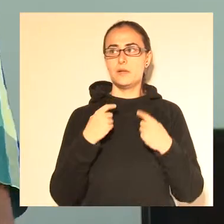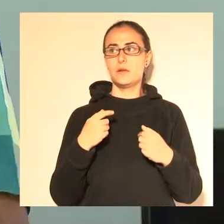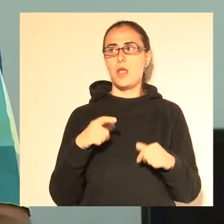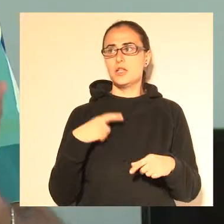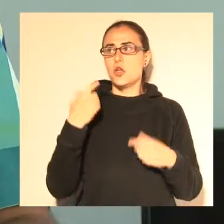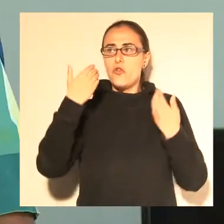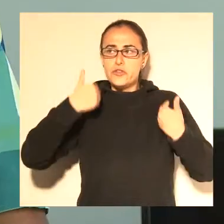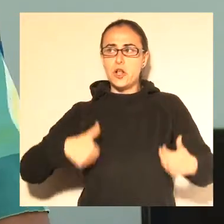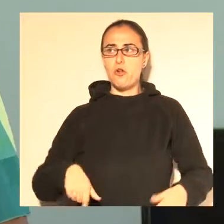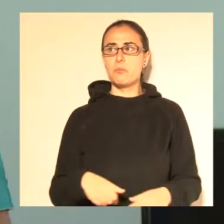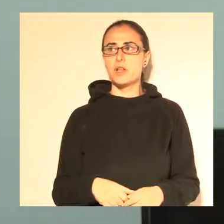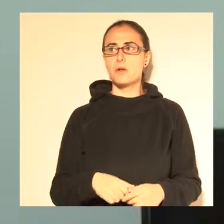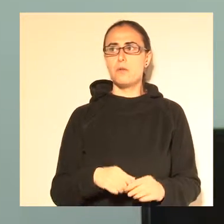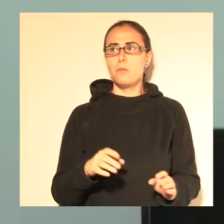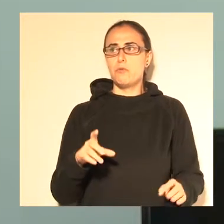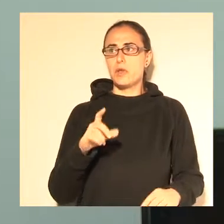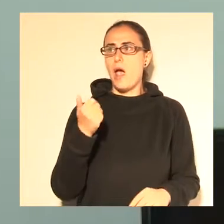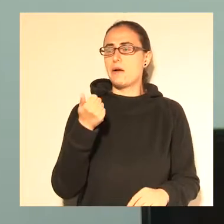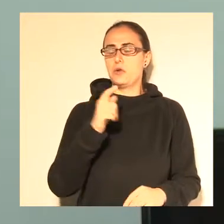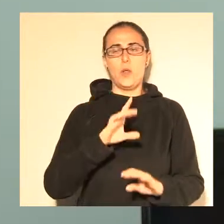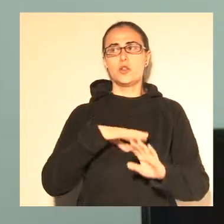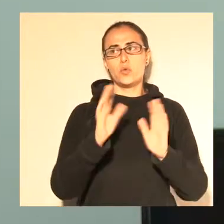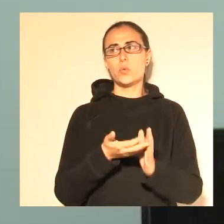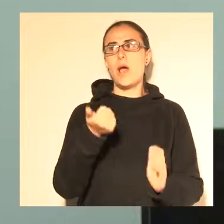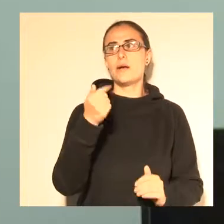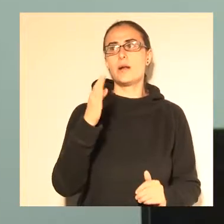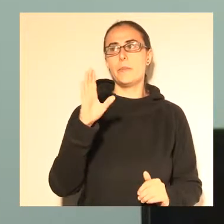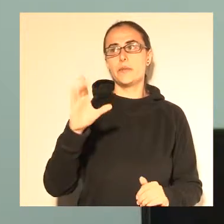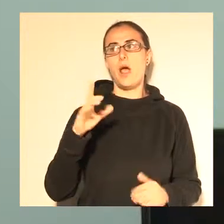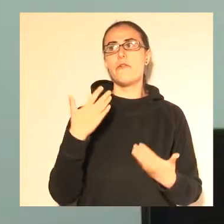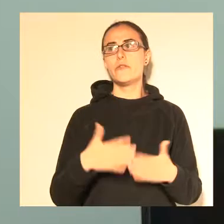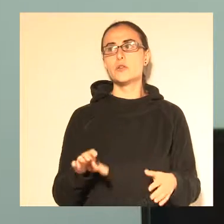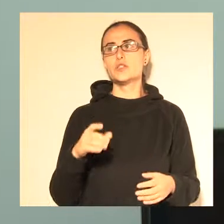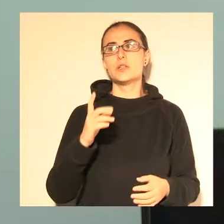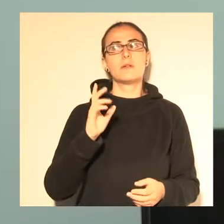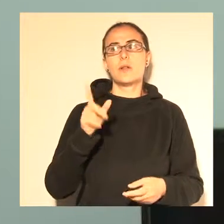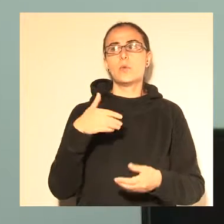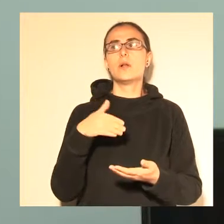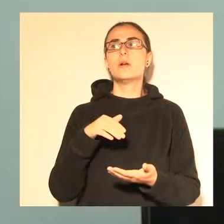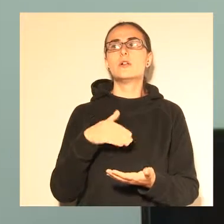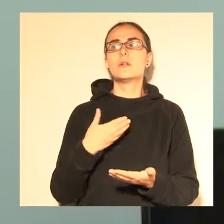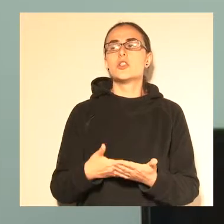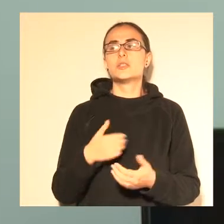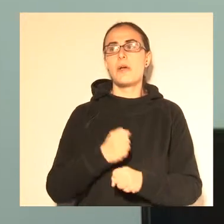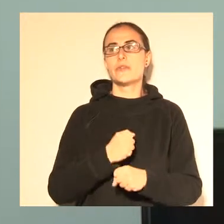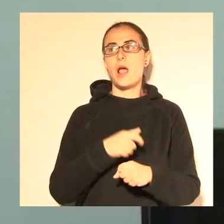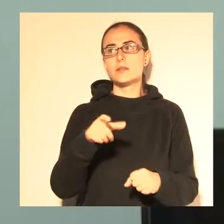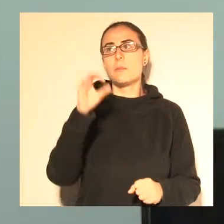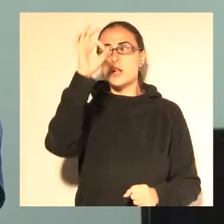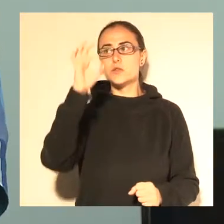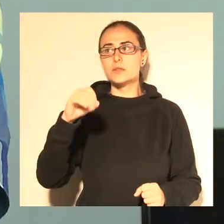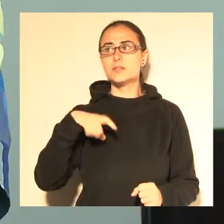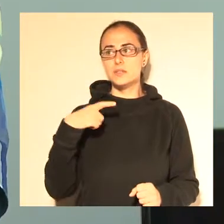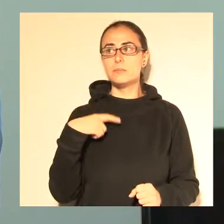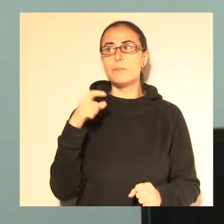au o fizionomie întru totul agreabilă atunci ei ce să mai facă dar majoritatea este o persoană